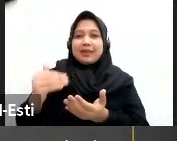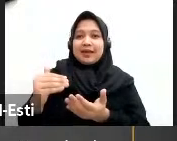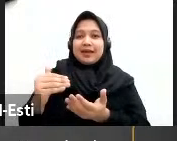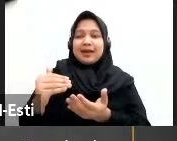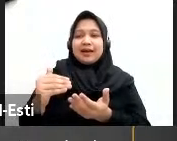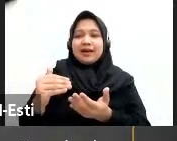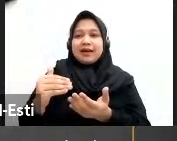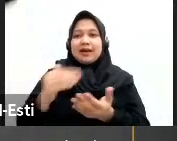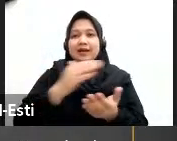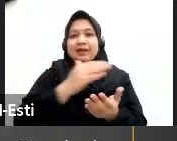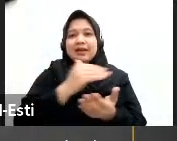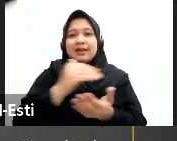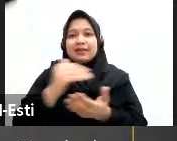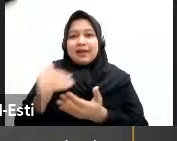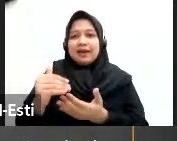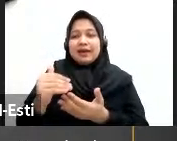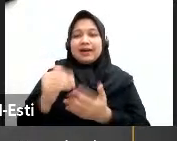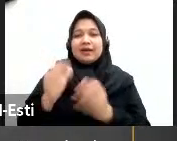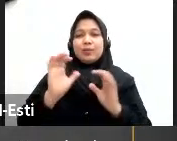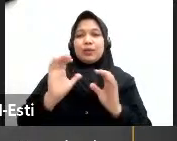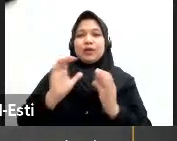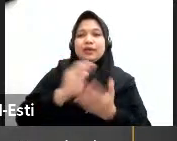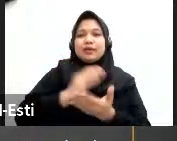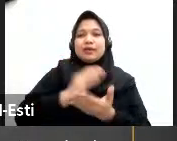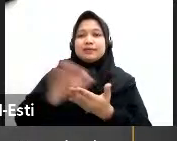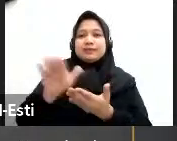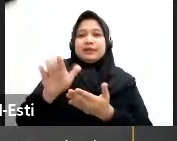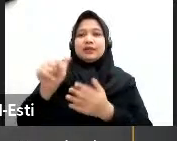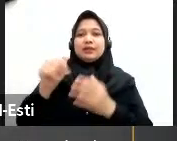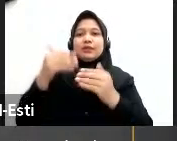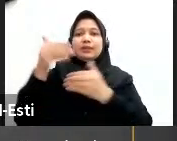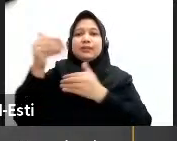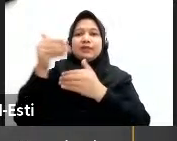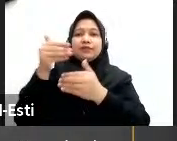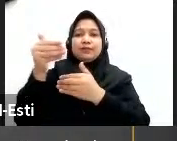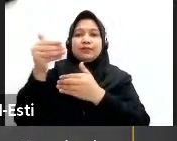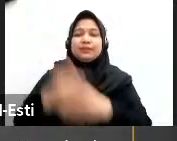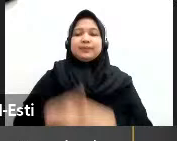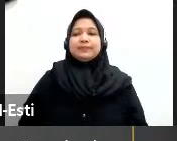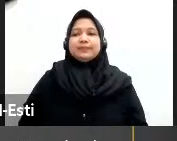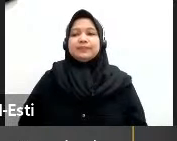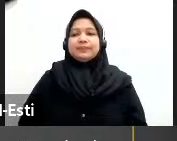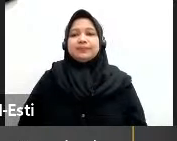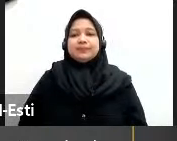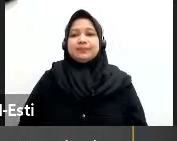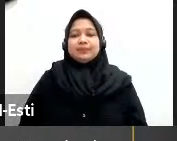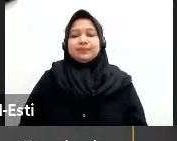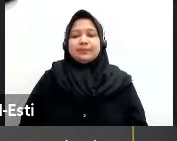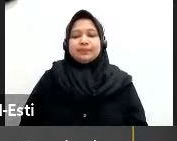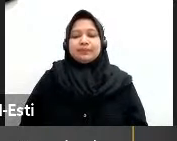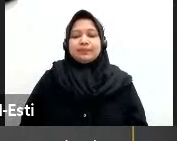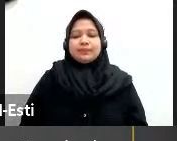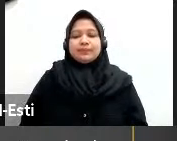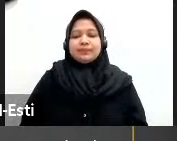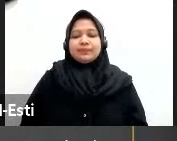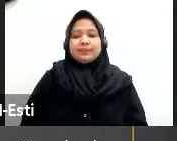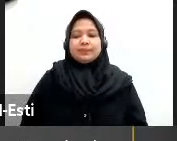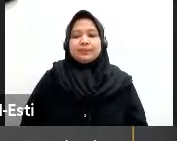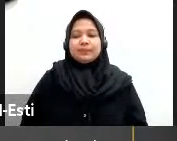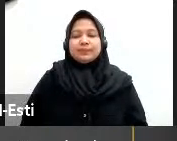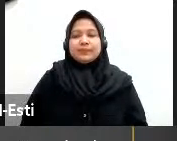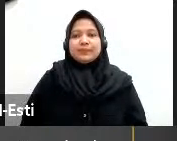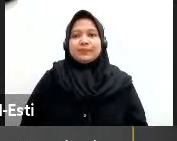disetor ke ke apa namanya ke platform gitu ya Saya kira tidak ada